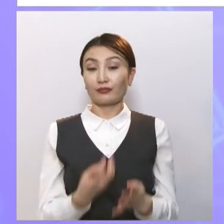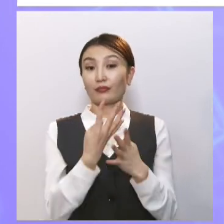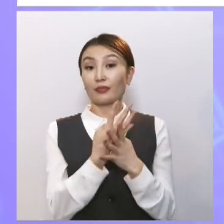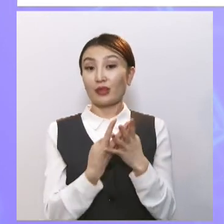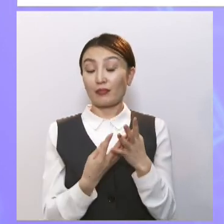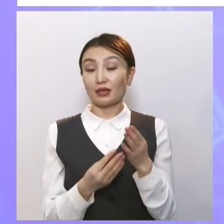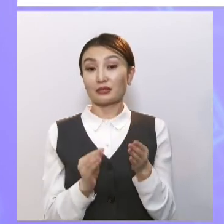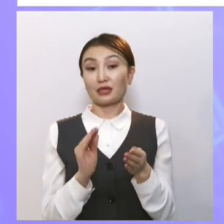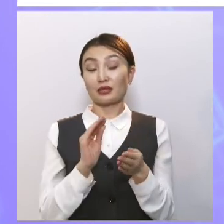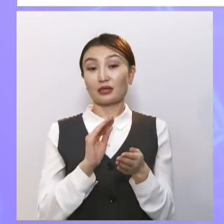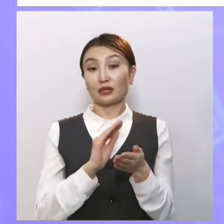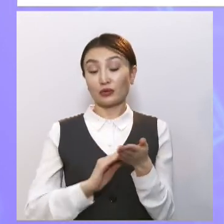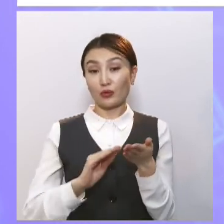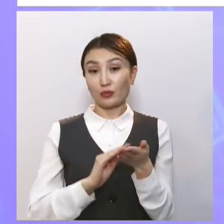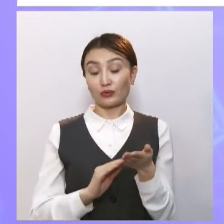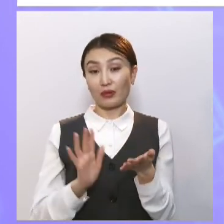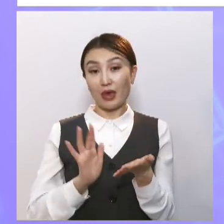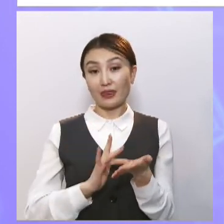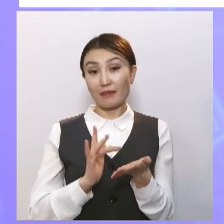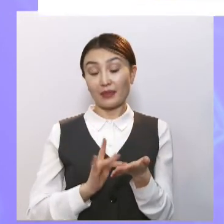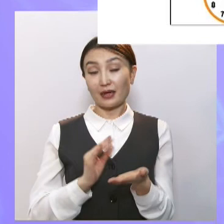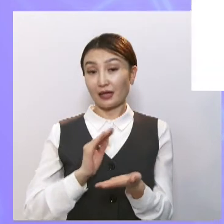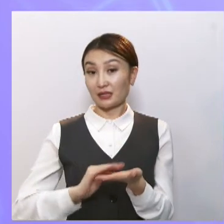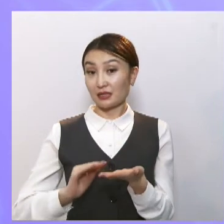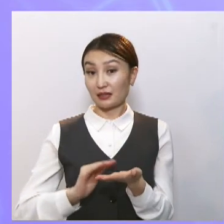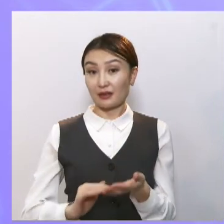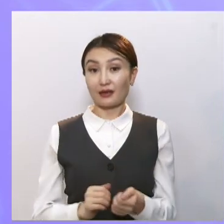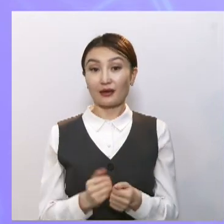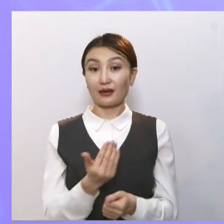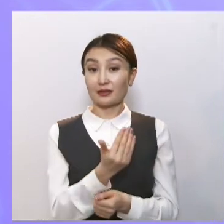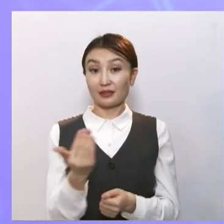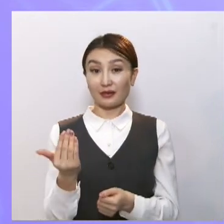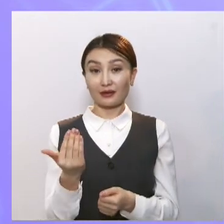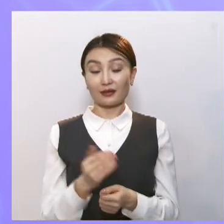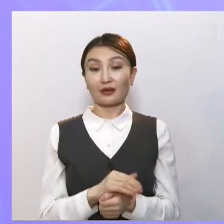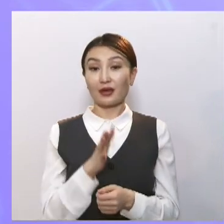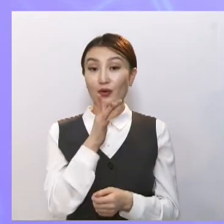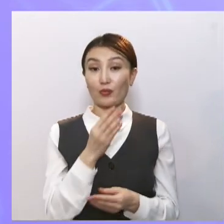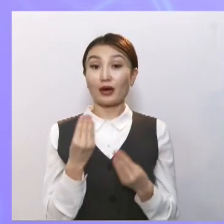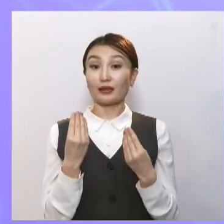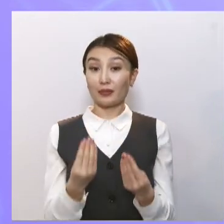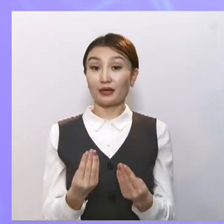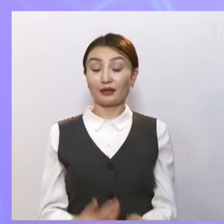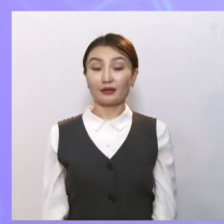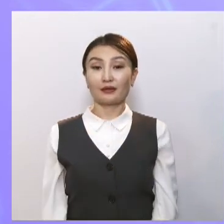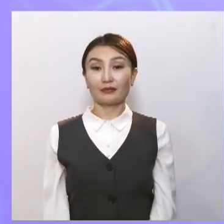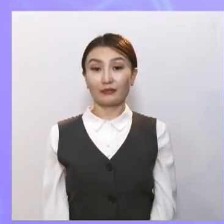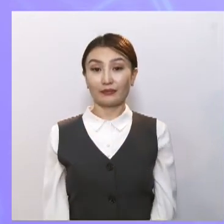Таблицаны толуқтап, дептерге жазғыла. Сілерге убақыт берілет.